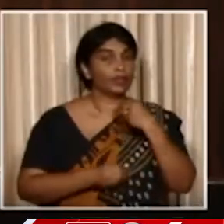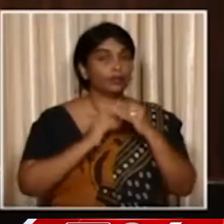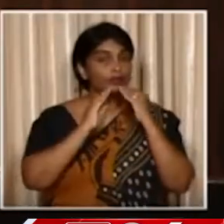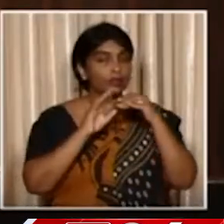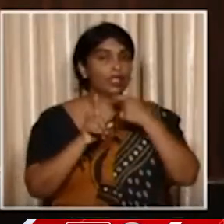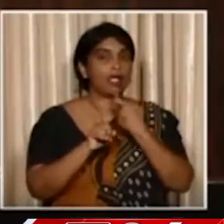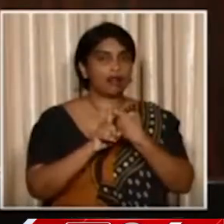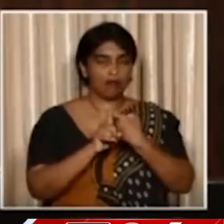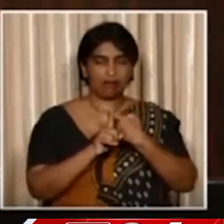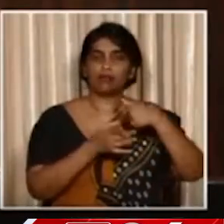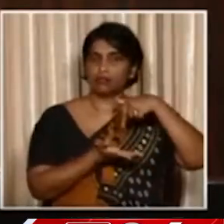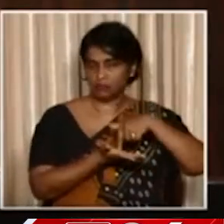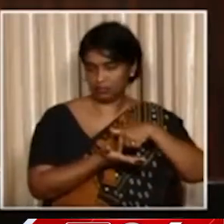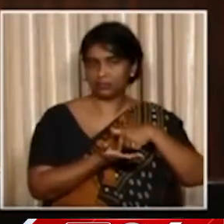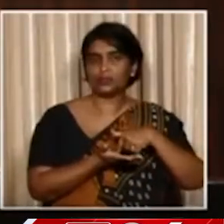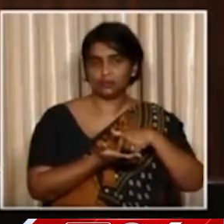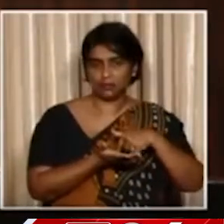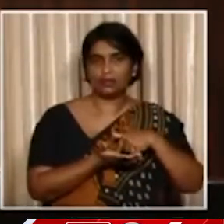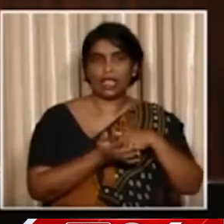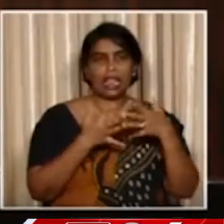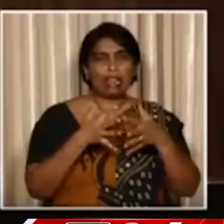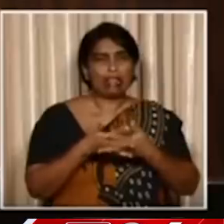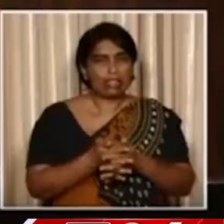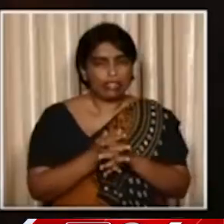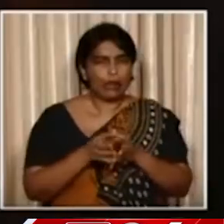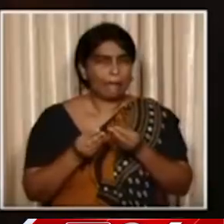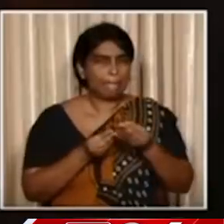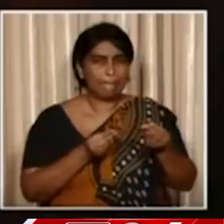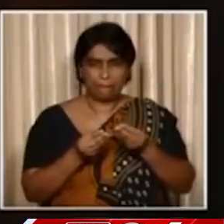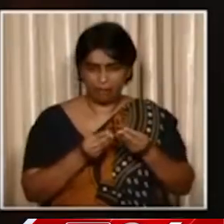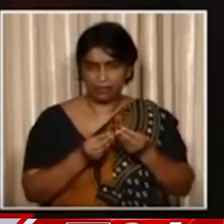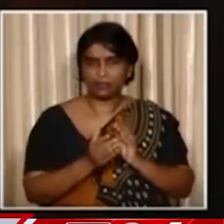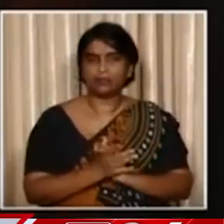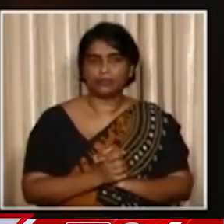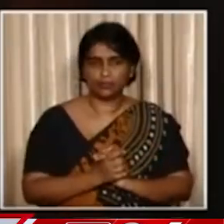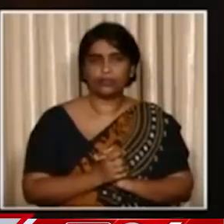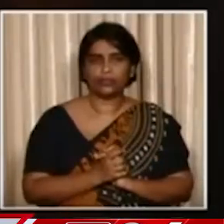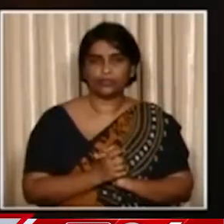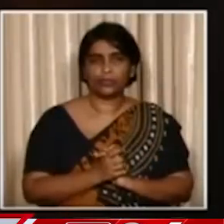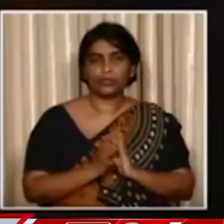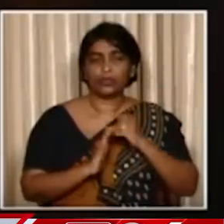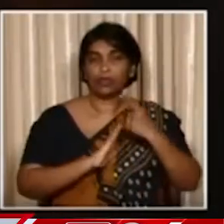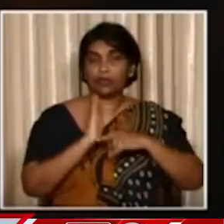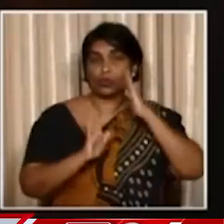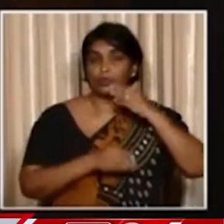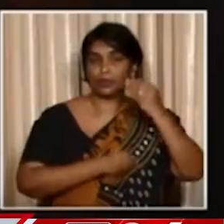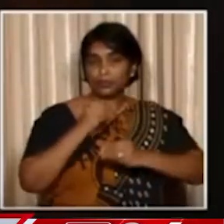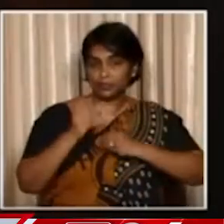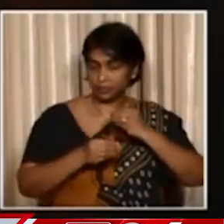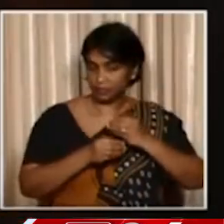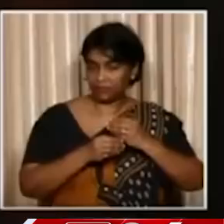තියෙන්නේ කටාන ආසනයේ මායිමේ දියුලපිටිය ආසනය තුල. අපි ආයෝජකයෝ අද රටට ගේන්න